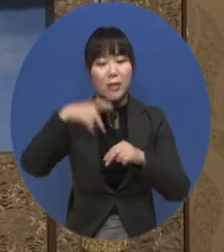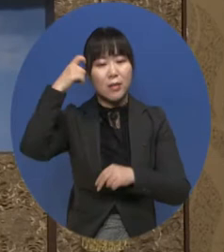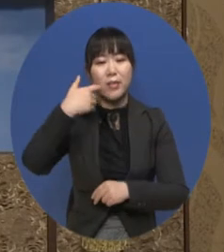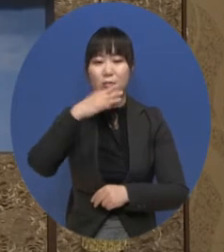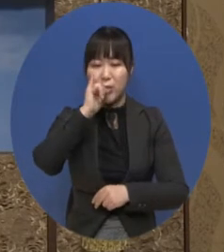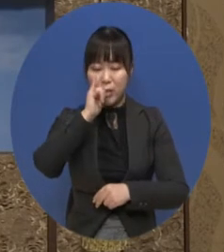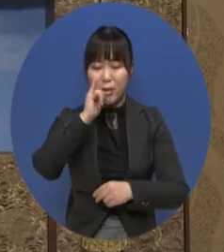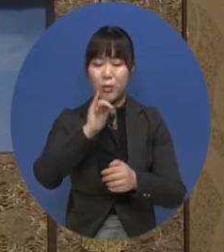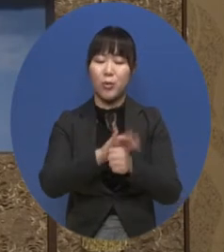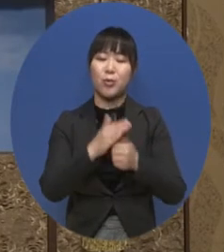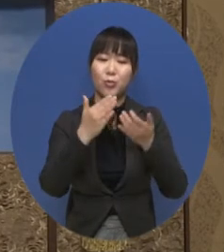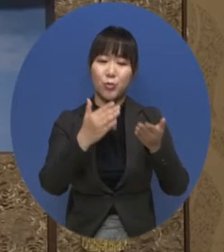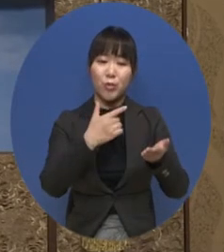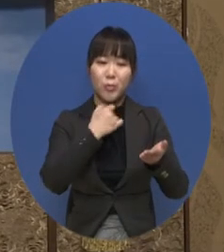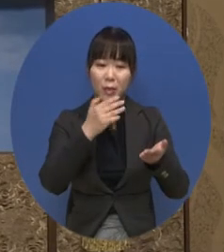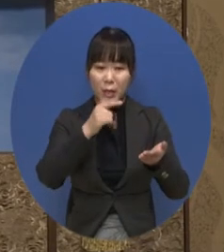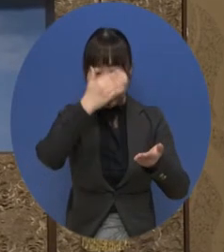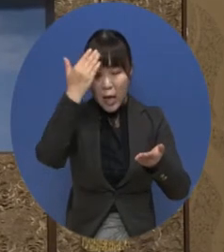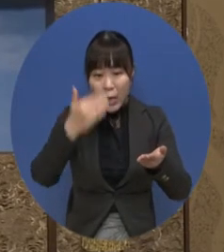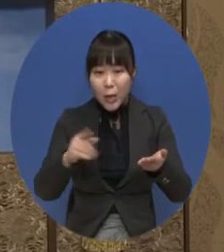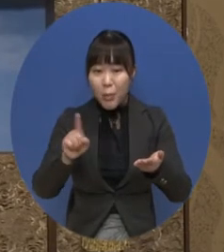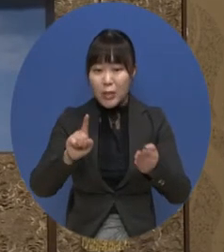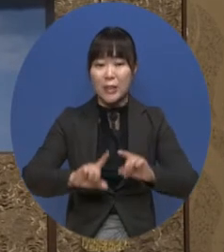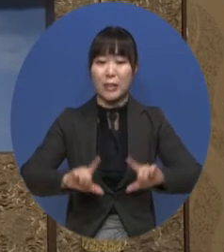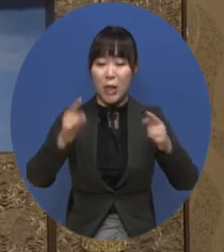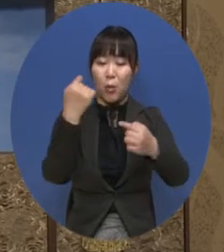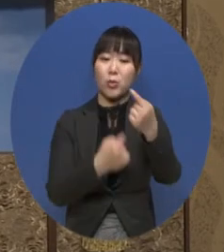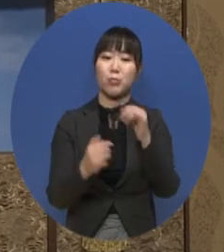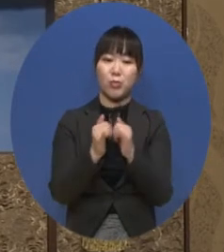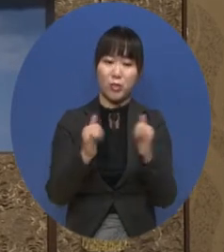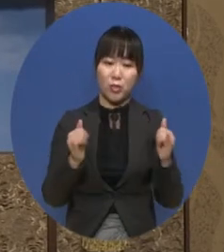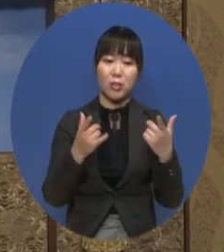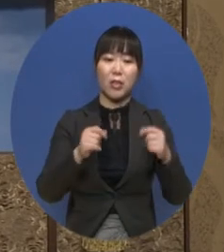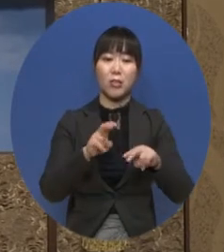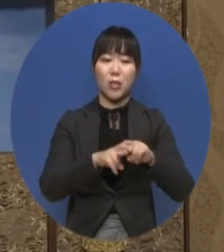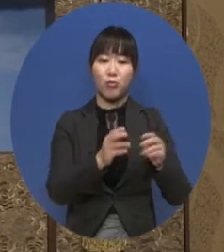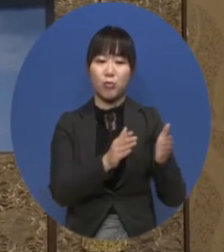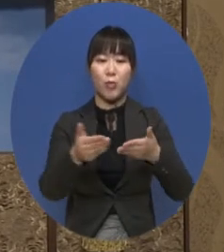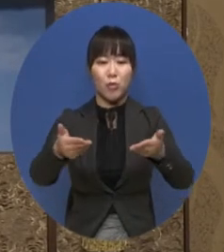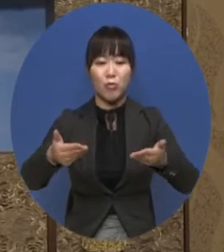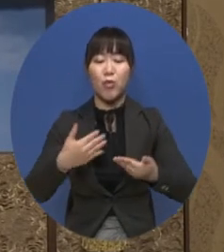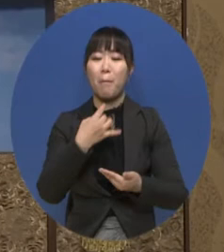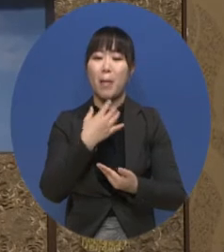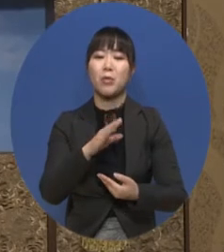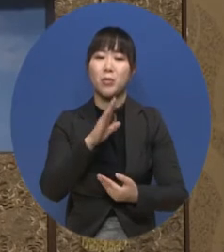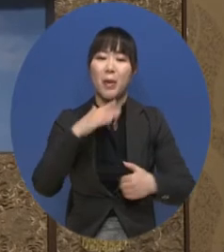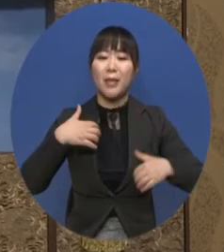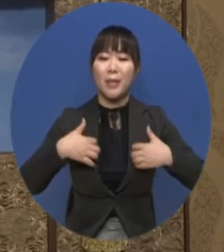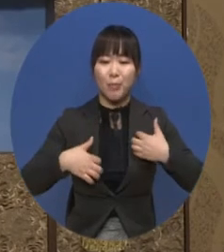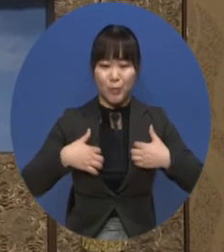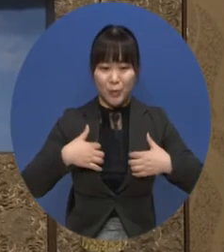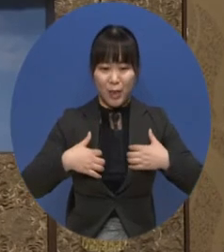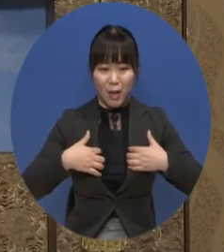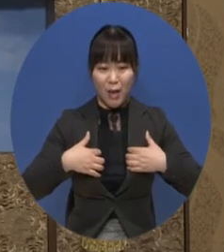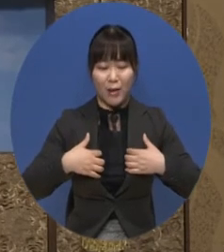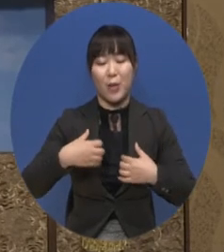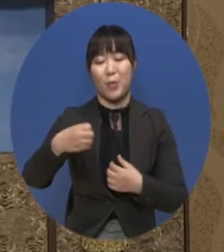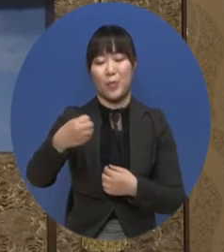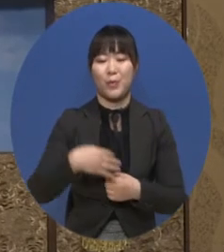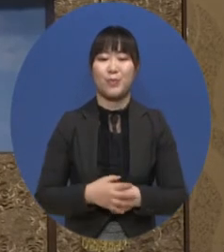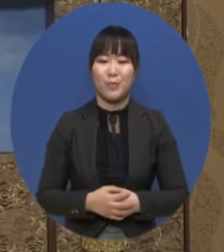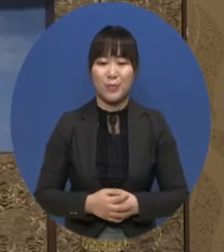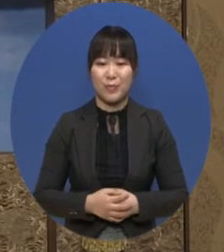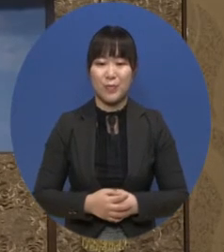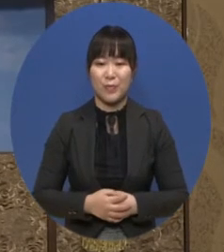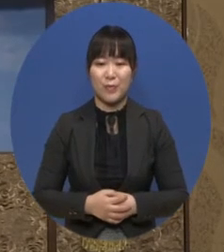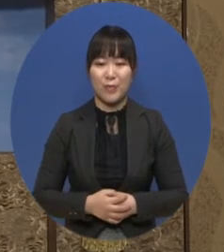있도록 하고 싶었는데 네. 다행히도 그날 오셨던 분들이 네. 이런 자리를 만들어준 것만으로도 되게 기쁨이다라고 해주셨거든요.